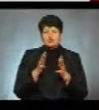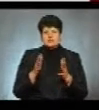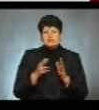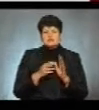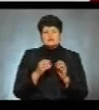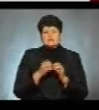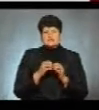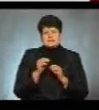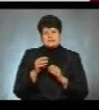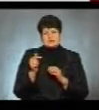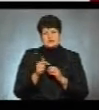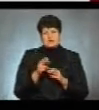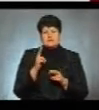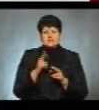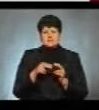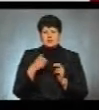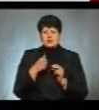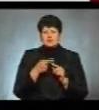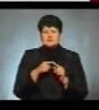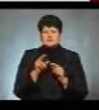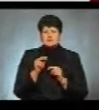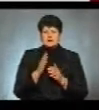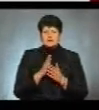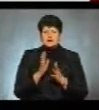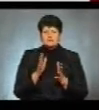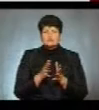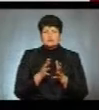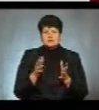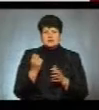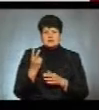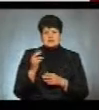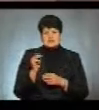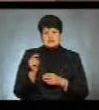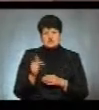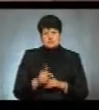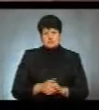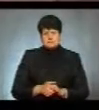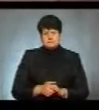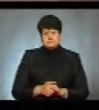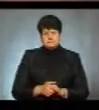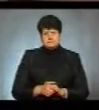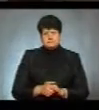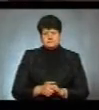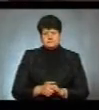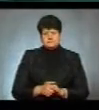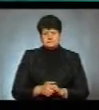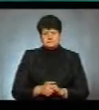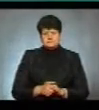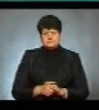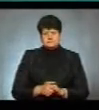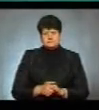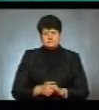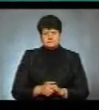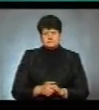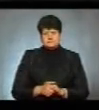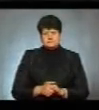за тисячу кубометрів, а наприкінці року ця цифра мала перевищити 12 тисяч гривень. Любов Гадомська, Соломія Струс,